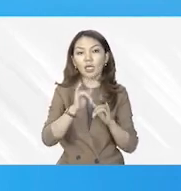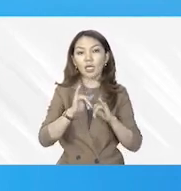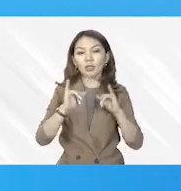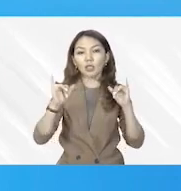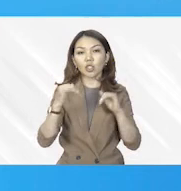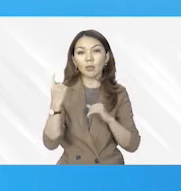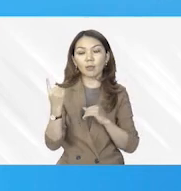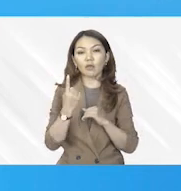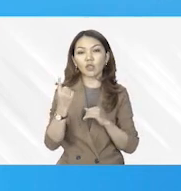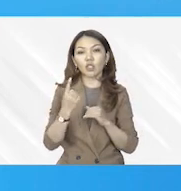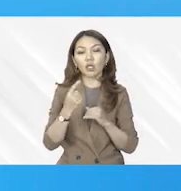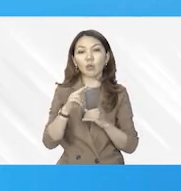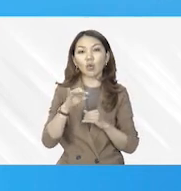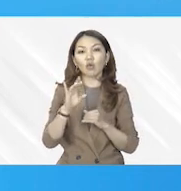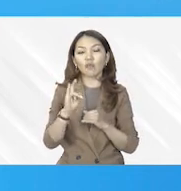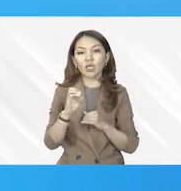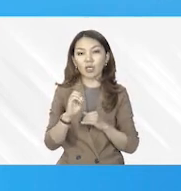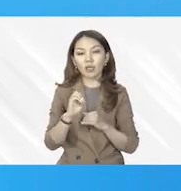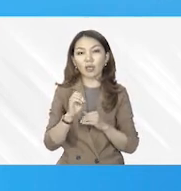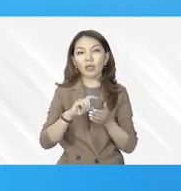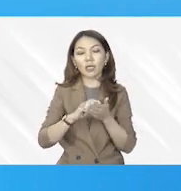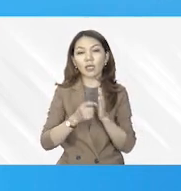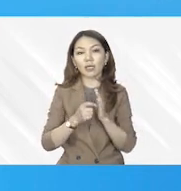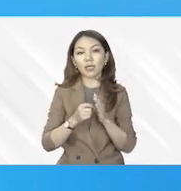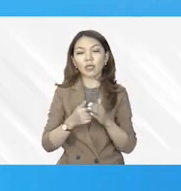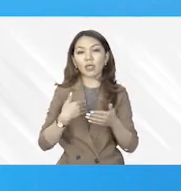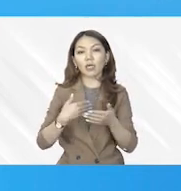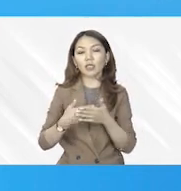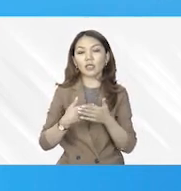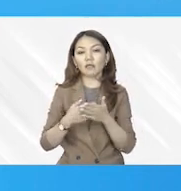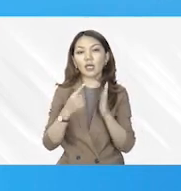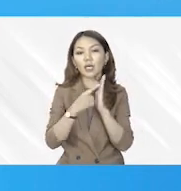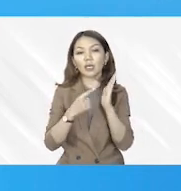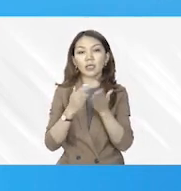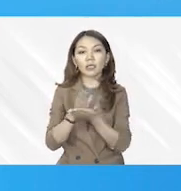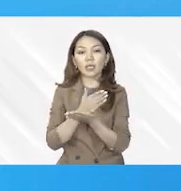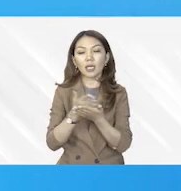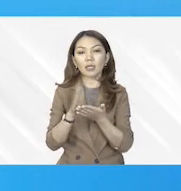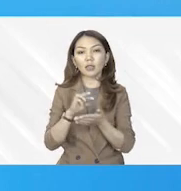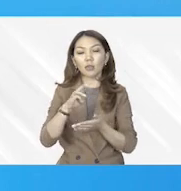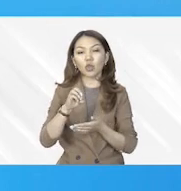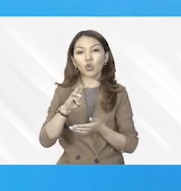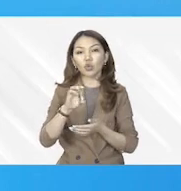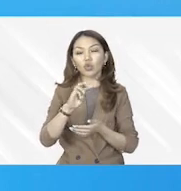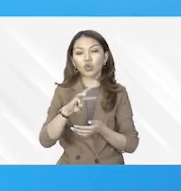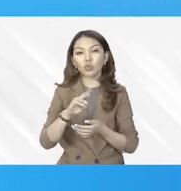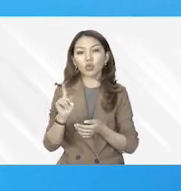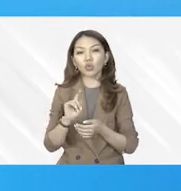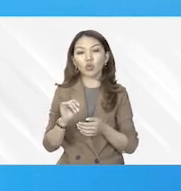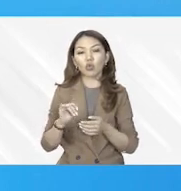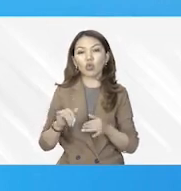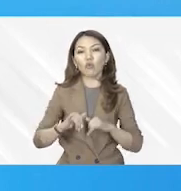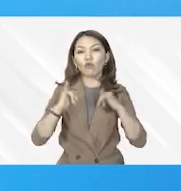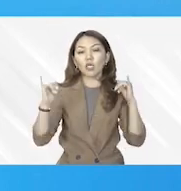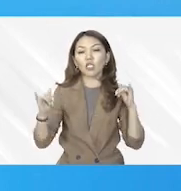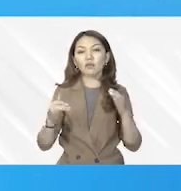первичные половые клетки интенсивно делятся митозом, что значительно увеличивает их число.